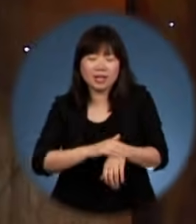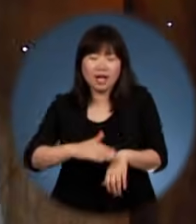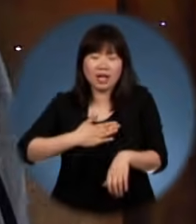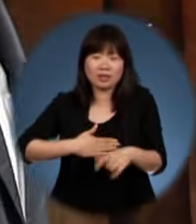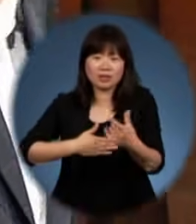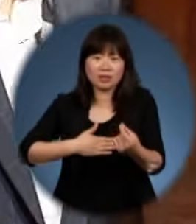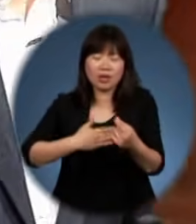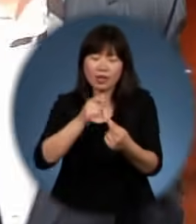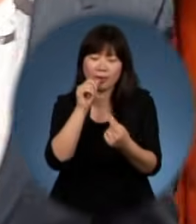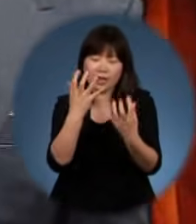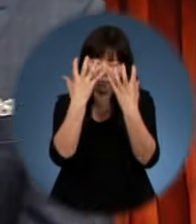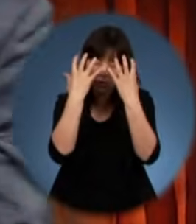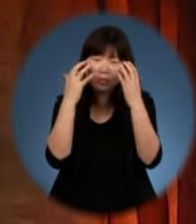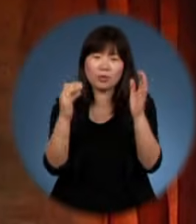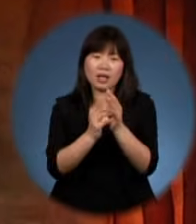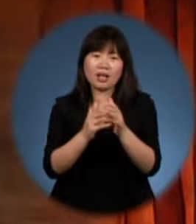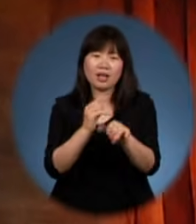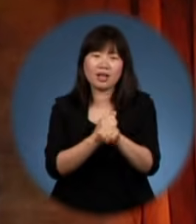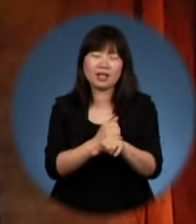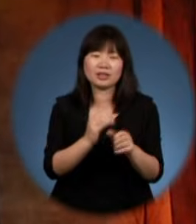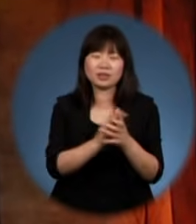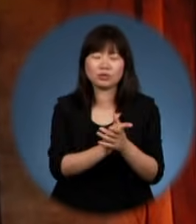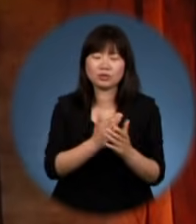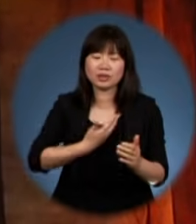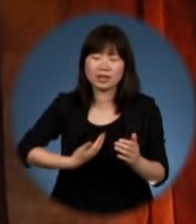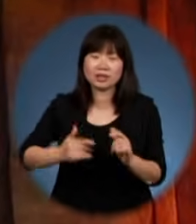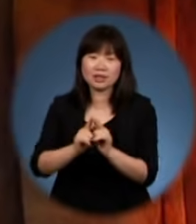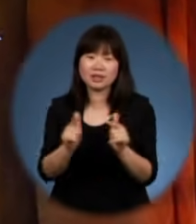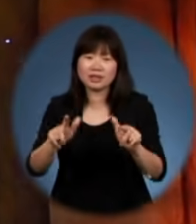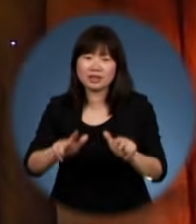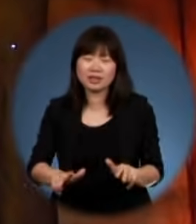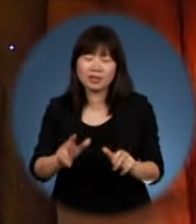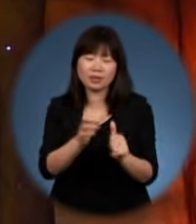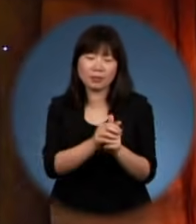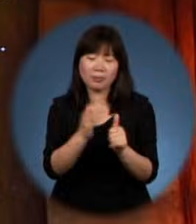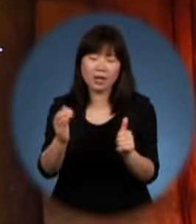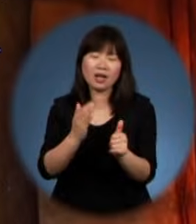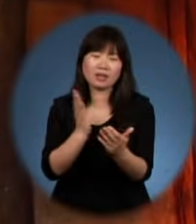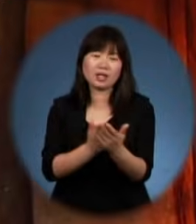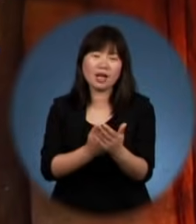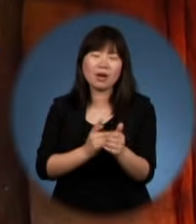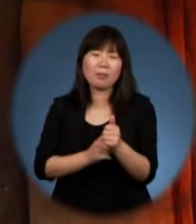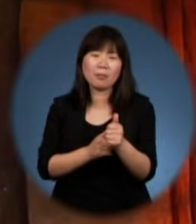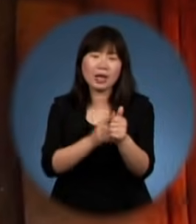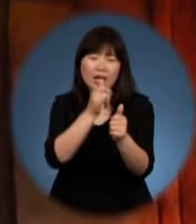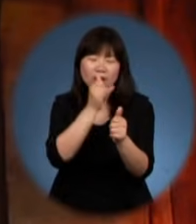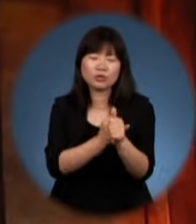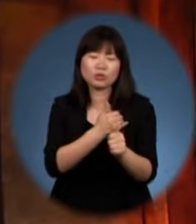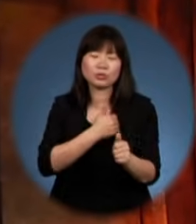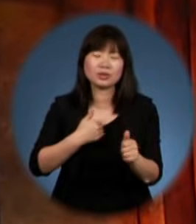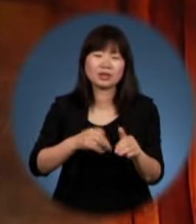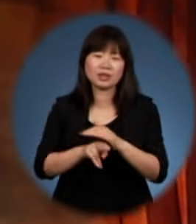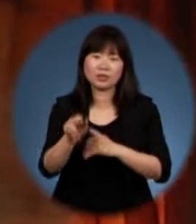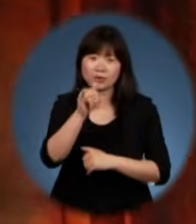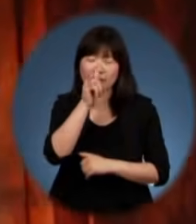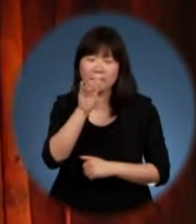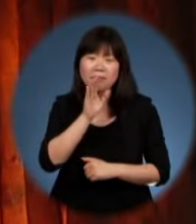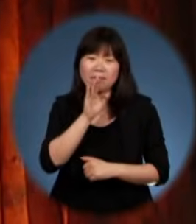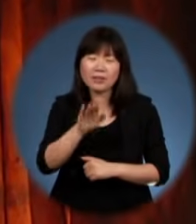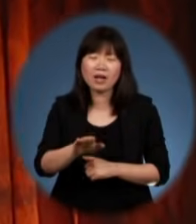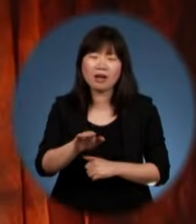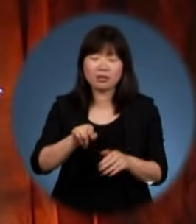감옥에 갇혀 씁니다 친구들과 제자들이 이제 석방을 탄원하는 충분히 탈출할 수 있습니다